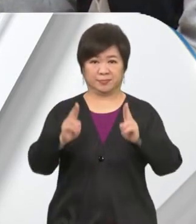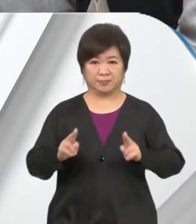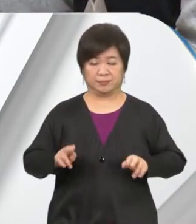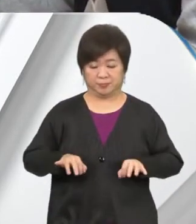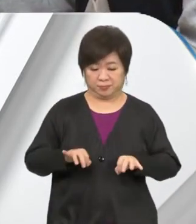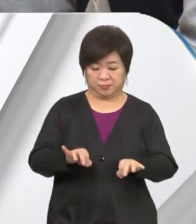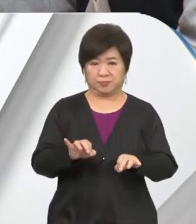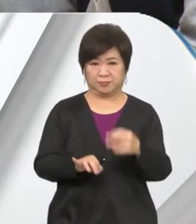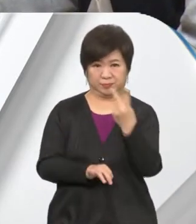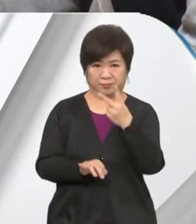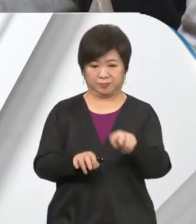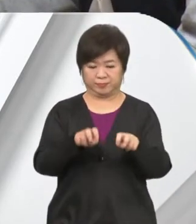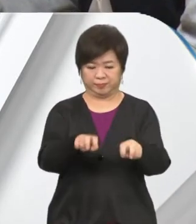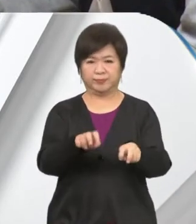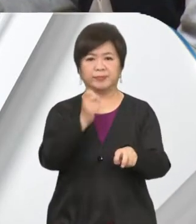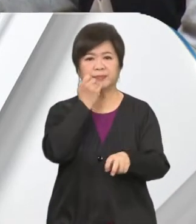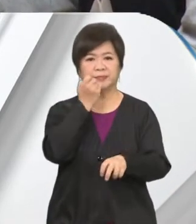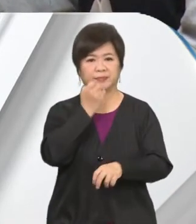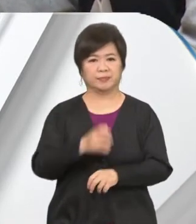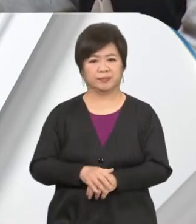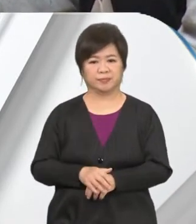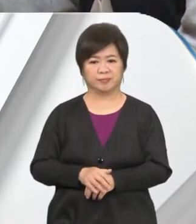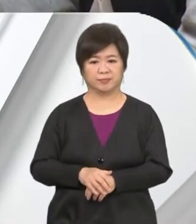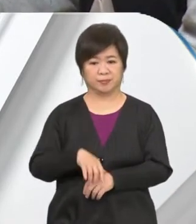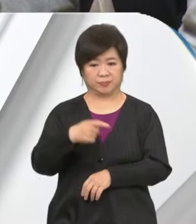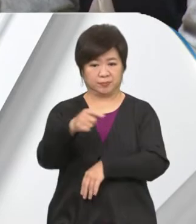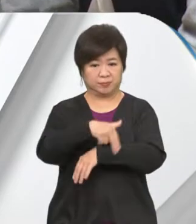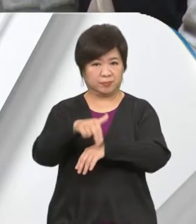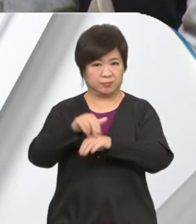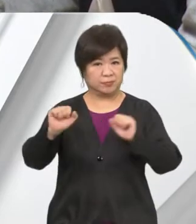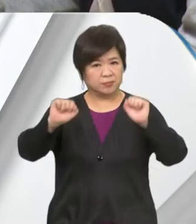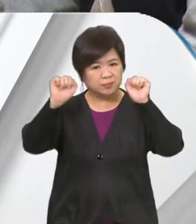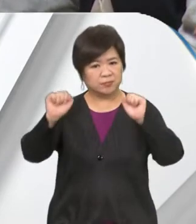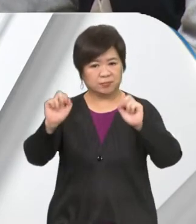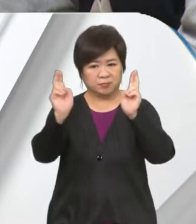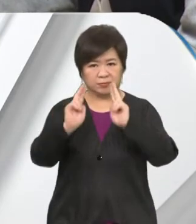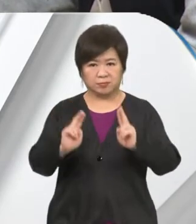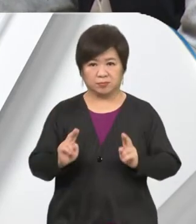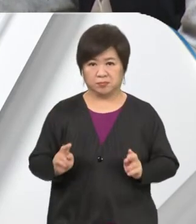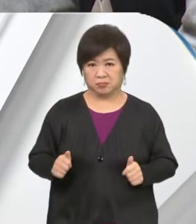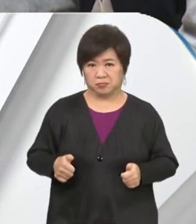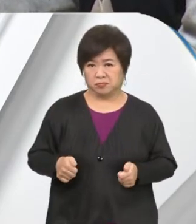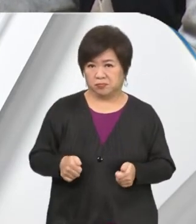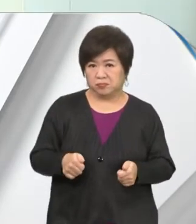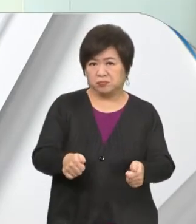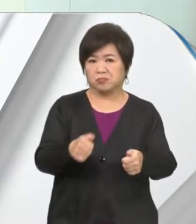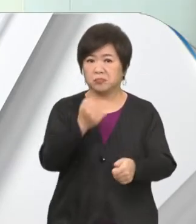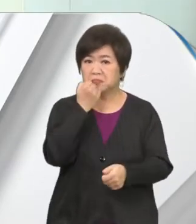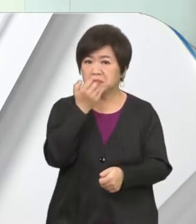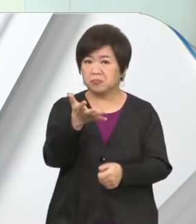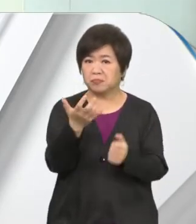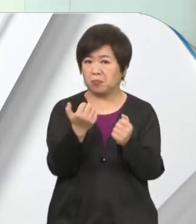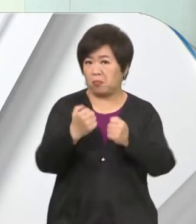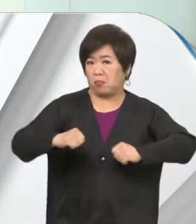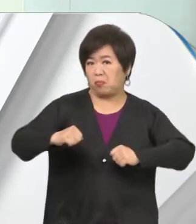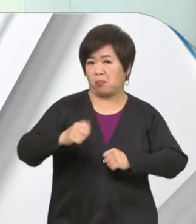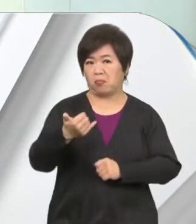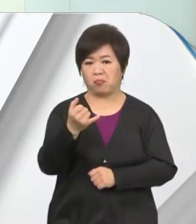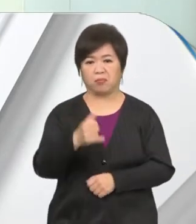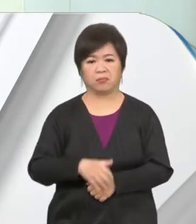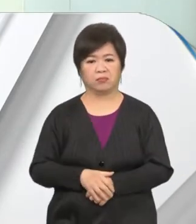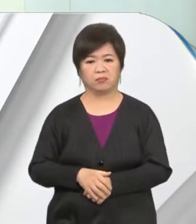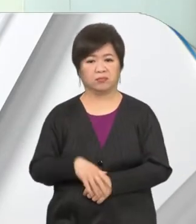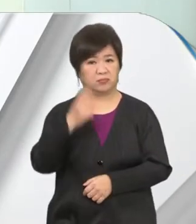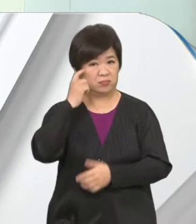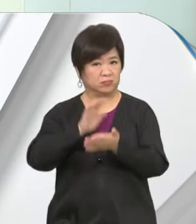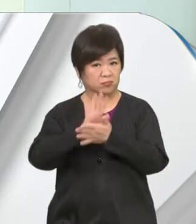那如果我们现在接下来规划这个的话，它电动轮椅是不是可以进去？它的宽度大概多大？ 我们考虑说，以后有可能要